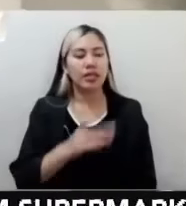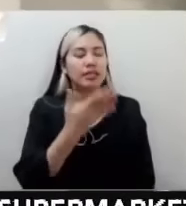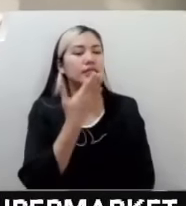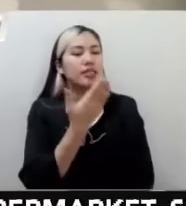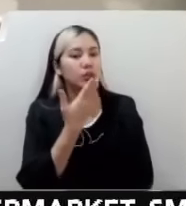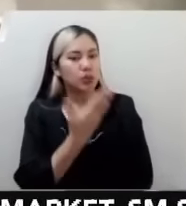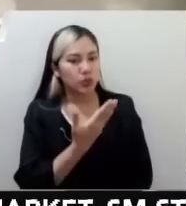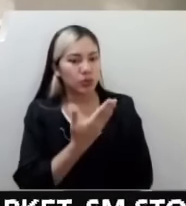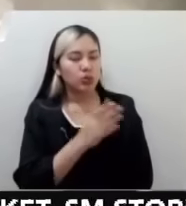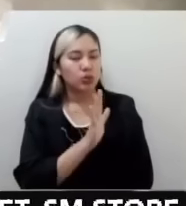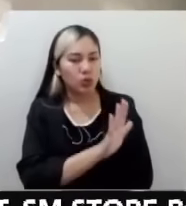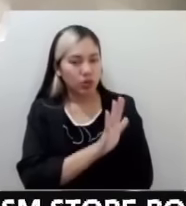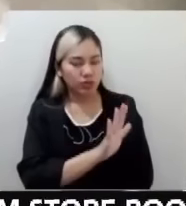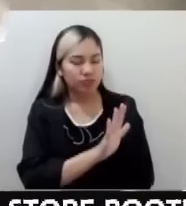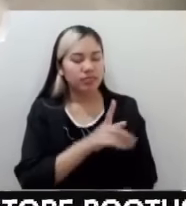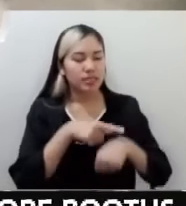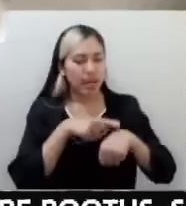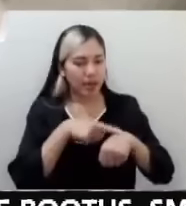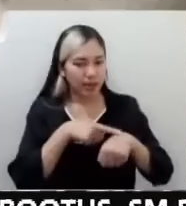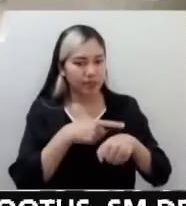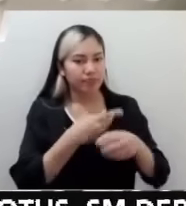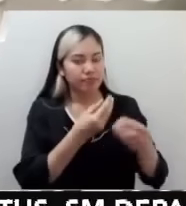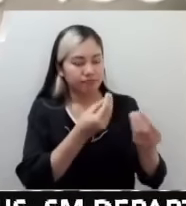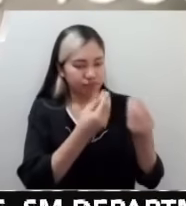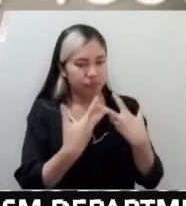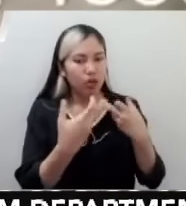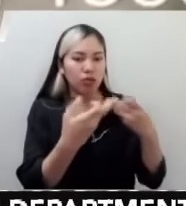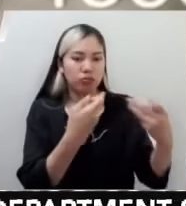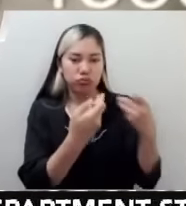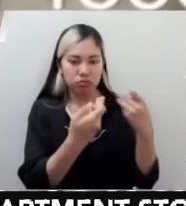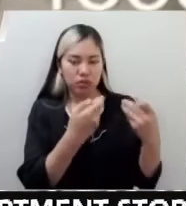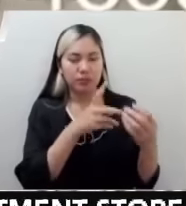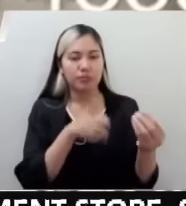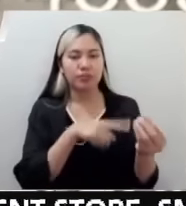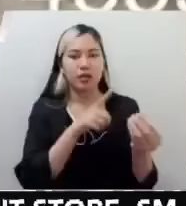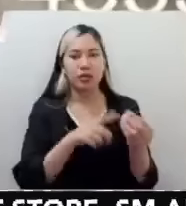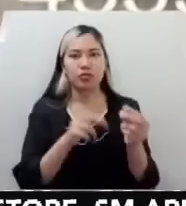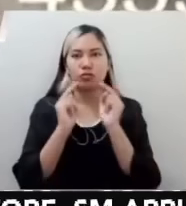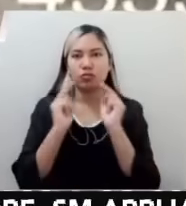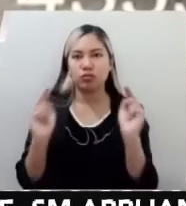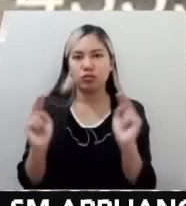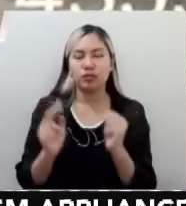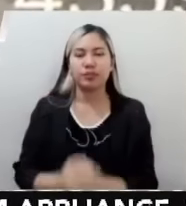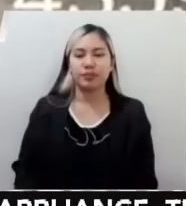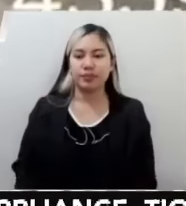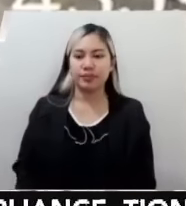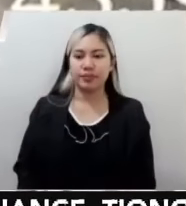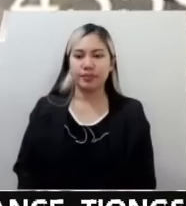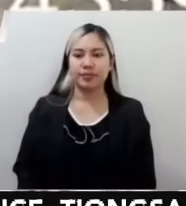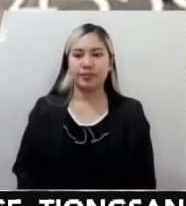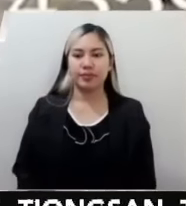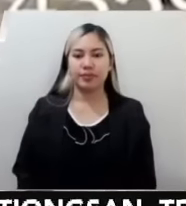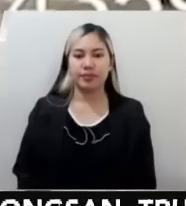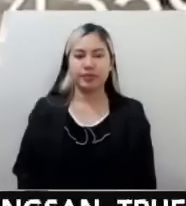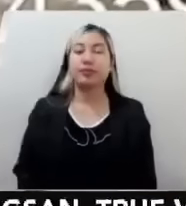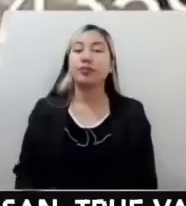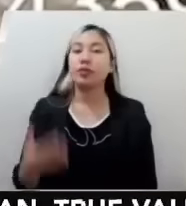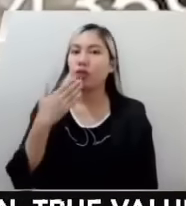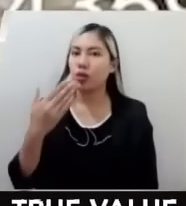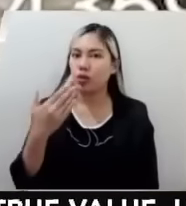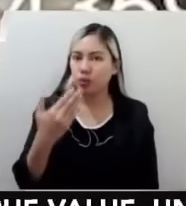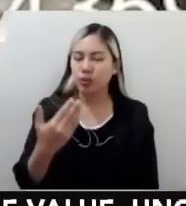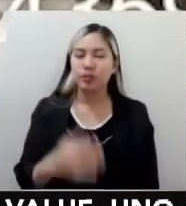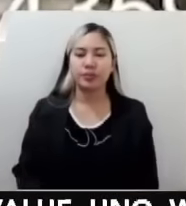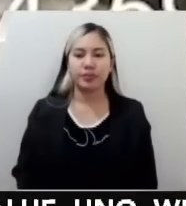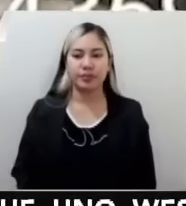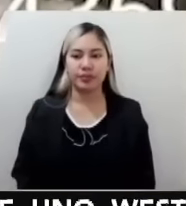sa aming oras sa paglilinaw po rin dito naman po sa Balitang Hali. Anytime po. Salamat po. Magandang hali. Maraming salamat. Yan po